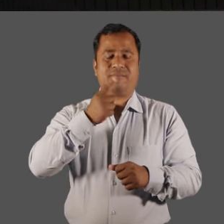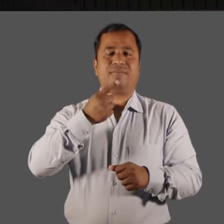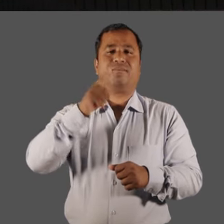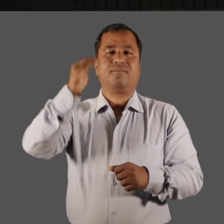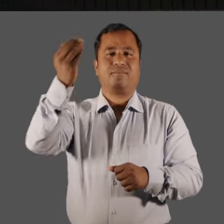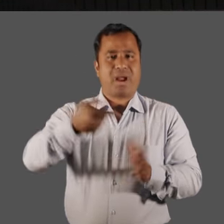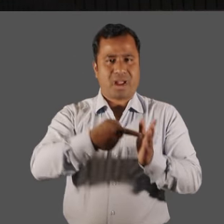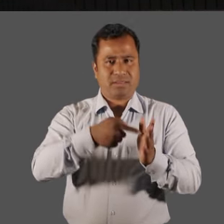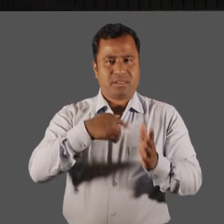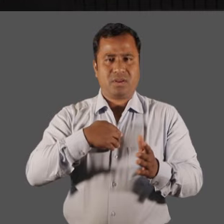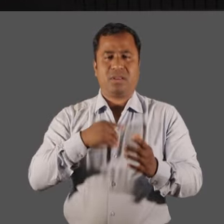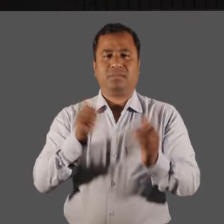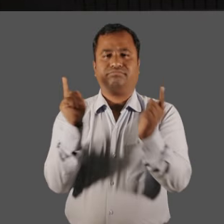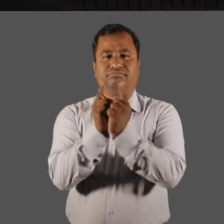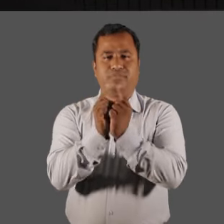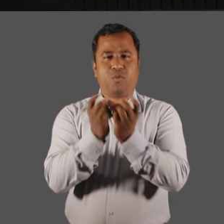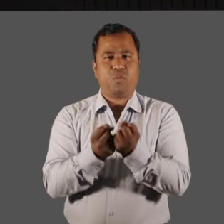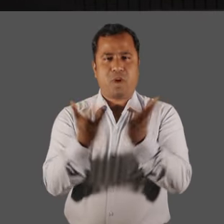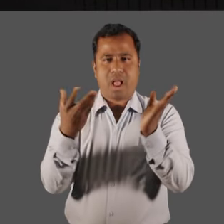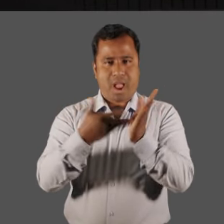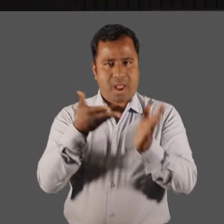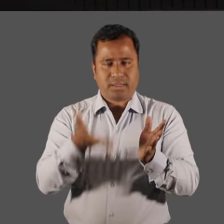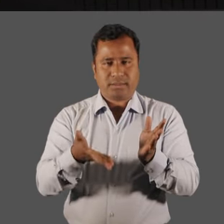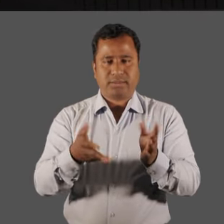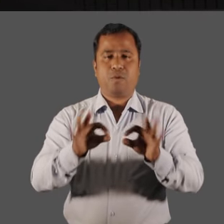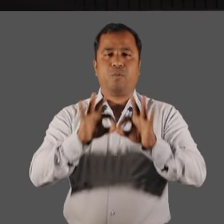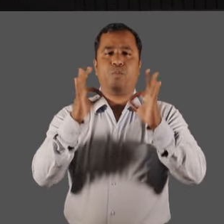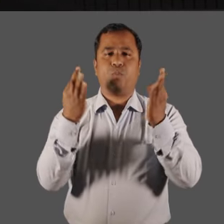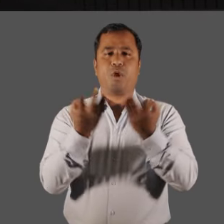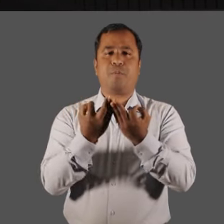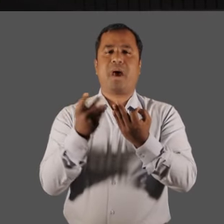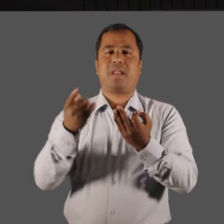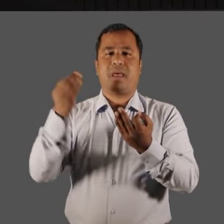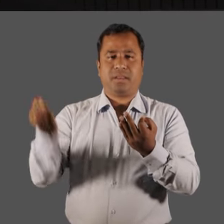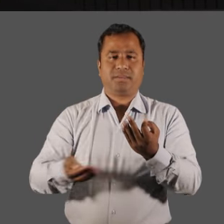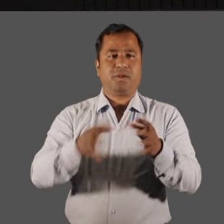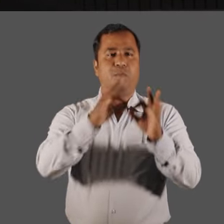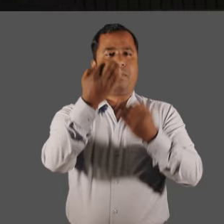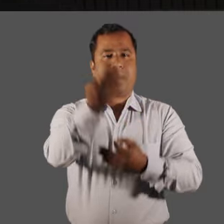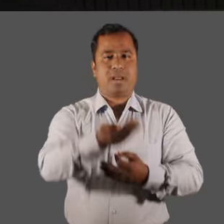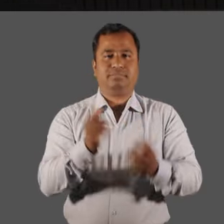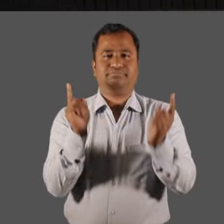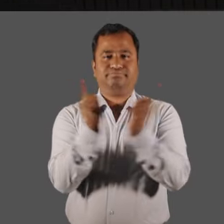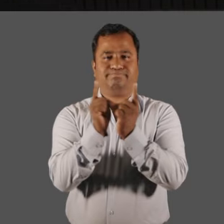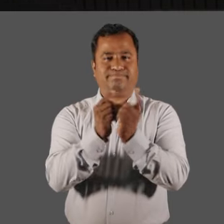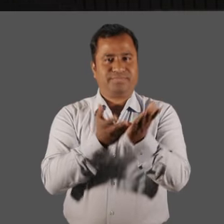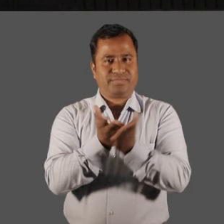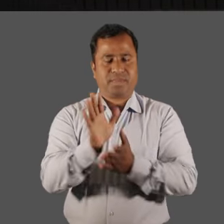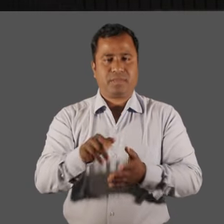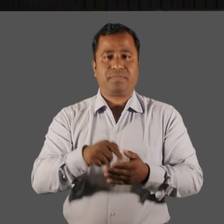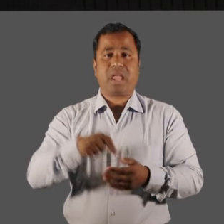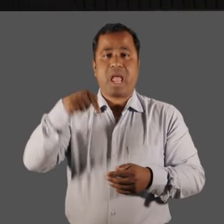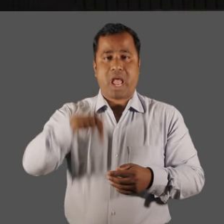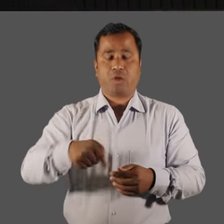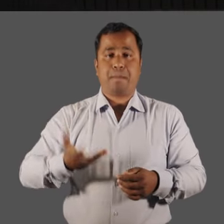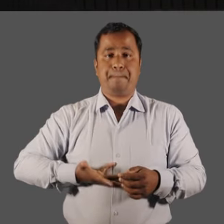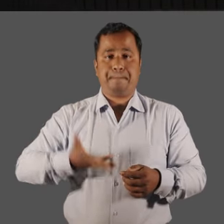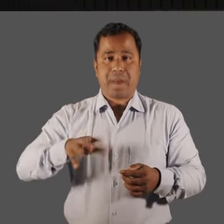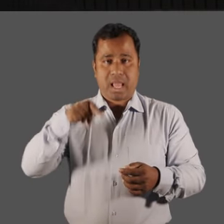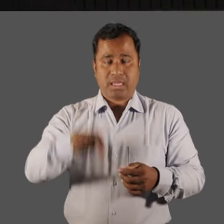মানে ছোটবেলা থেকে হয়েছে, পারিবারিক ভাবেই আহ, এই এই সংযোগটা হয়েছে কোডাদের সাথে। তো